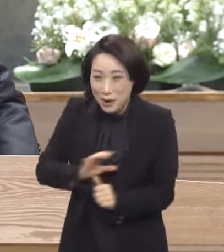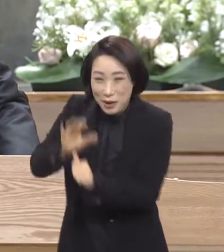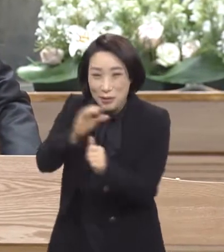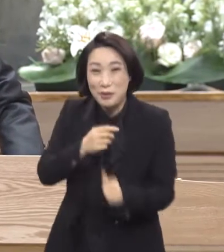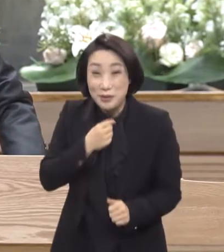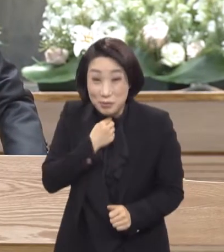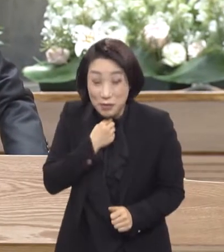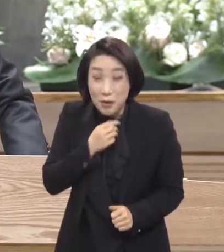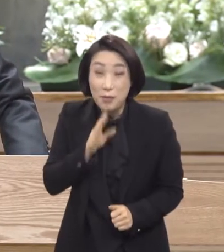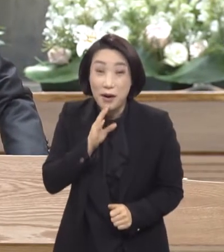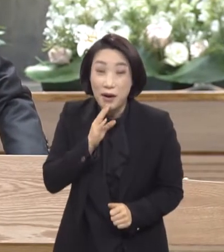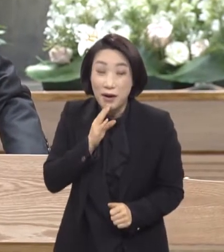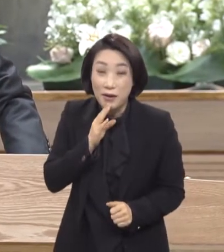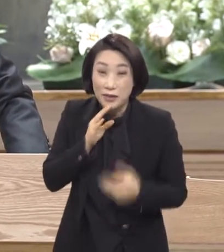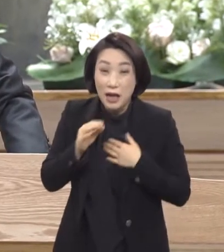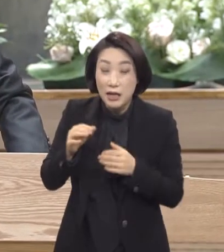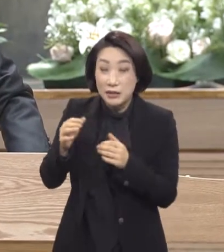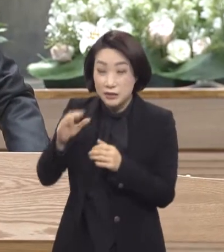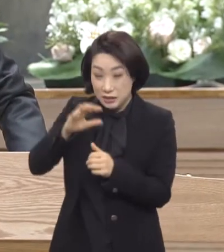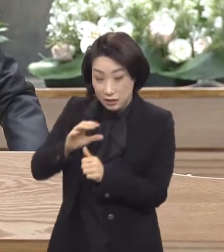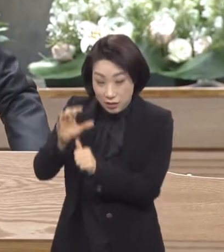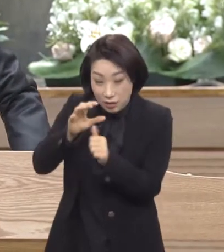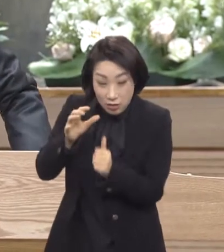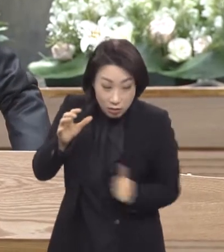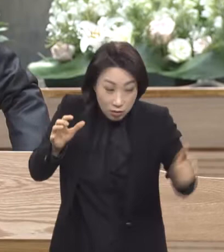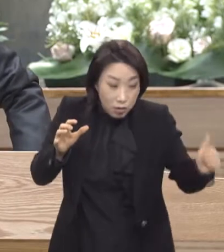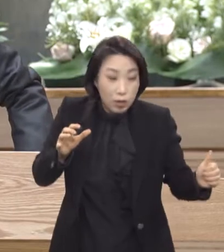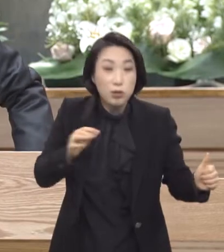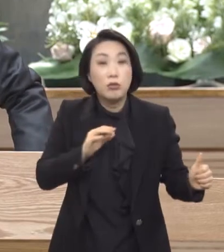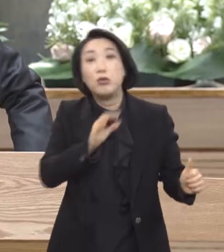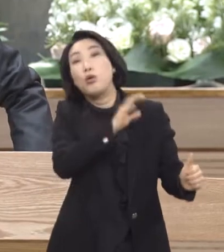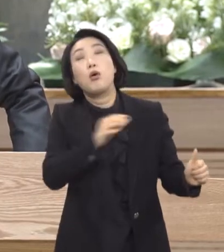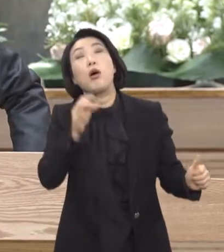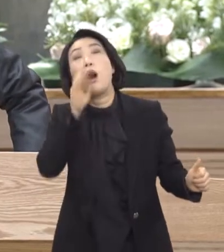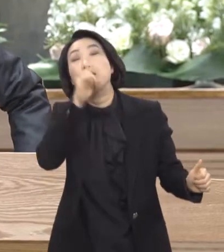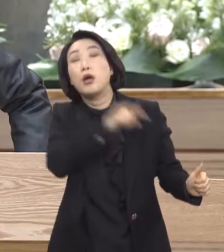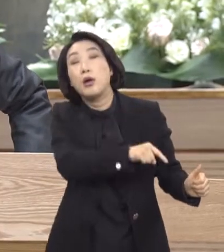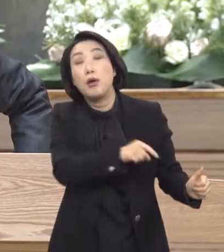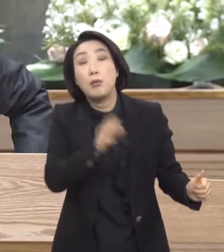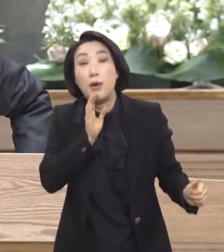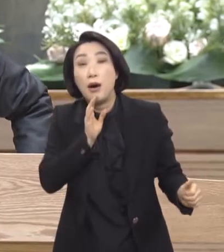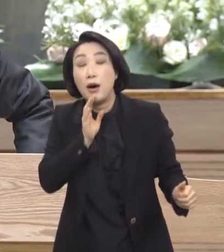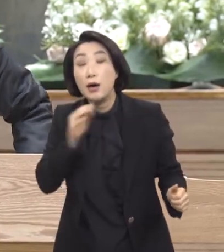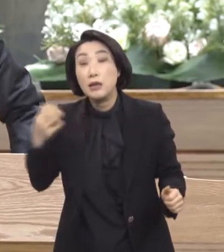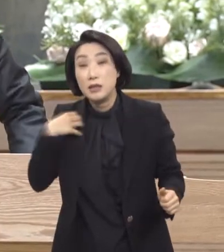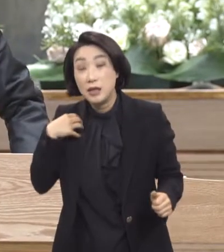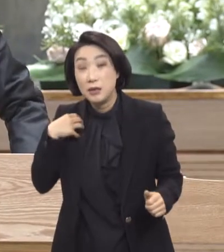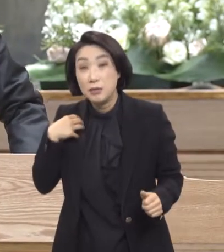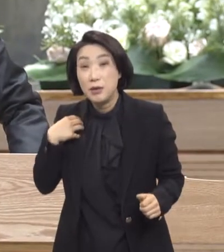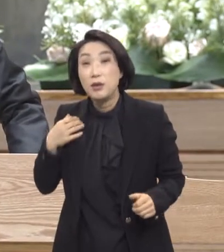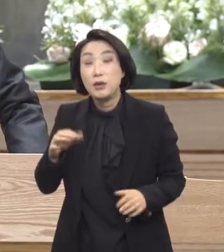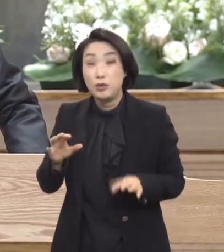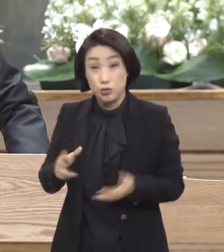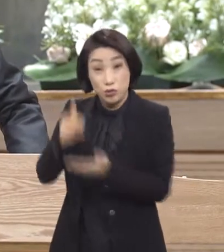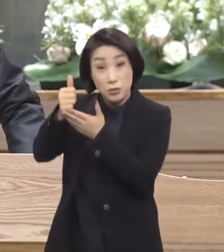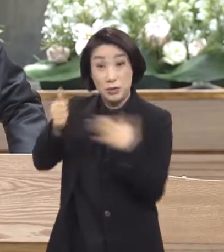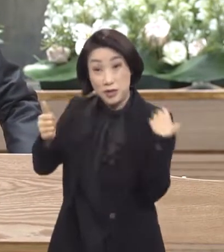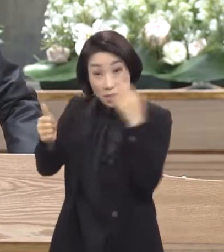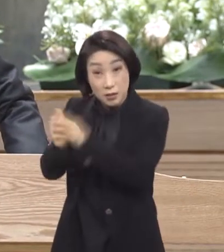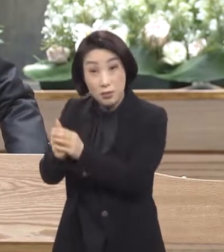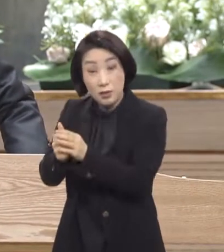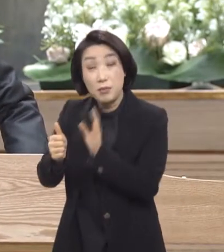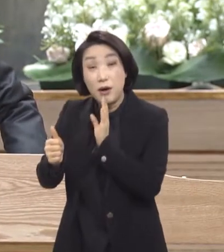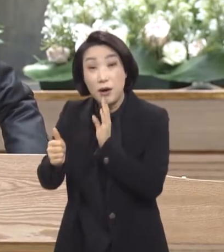싶어도 보호 한계를 벗어나면 보호할 수 없는 거예요. 책임을 짓고 싶어도 책임의